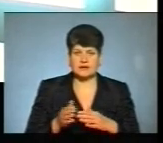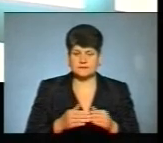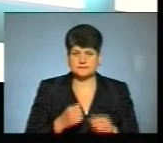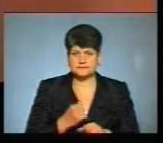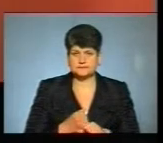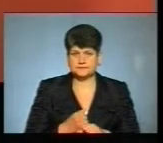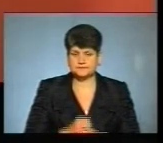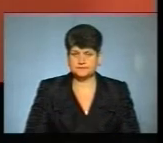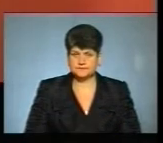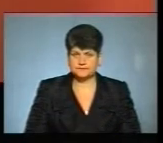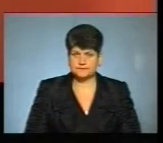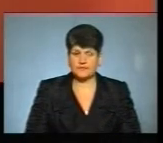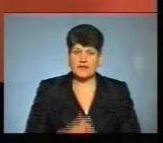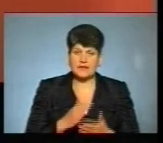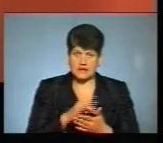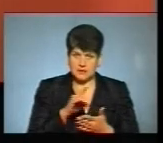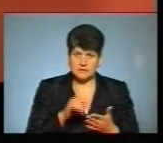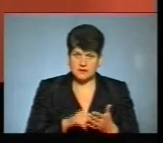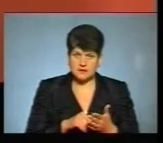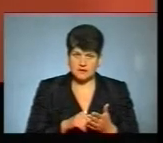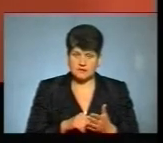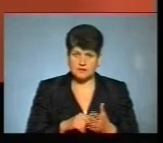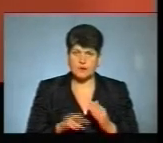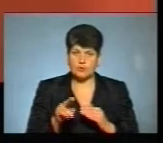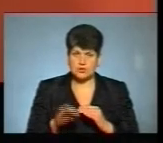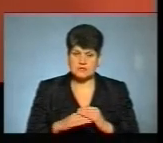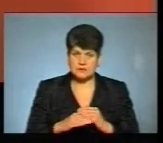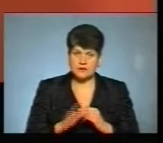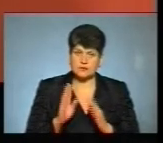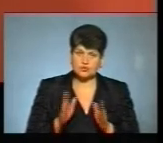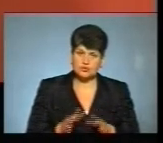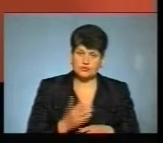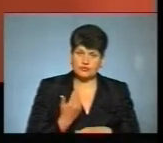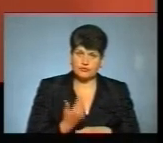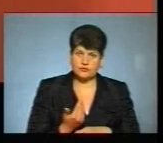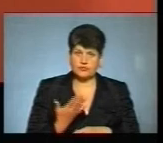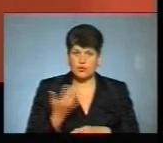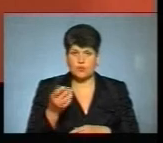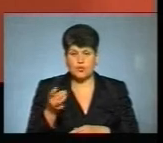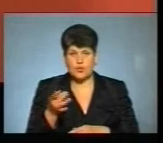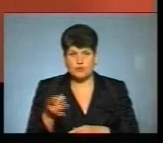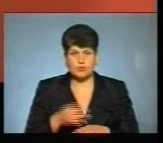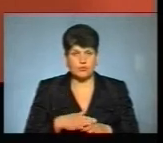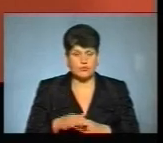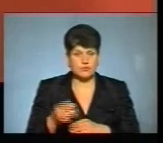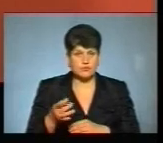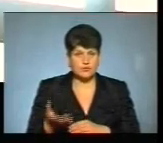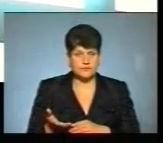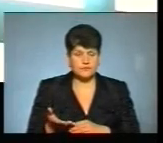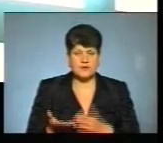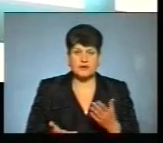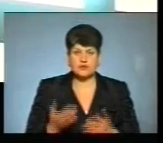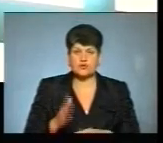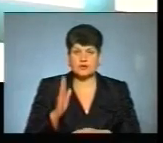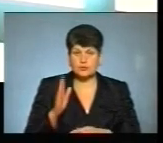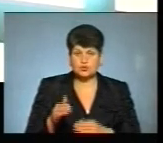робітника. Тобто є питання, так, по стипендіях? Чи будуть вони, чи в якому розмірі, чи в повному обсязі? Якщо вона